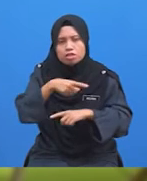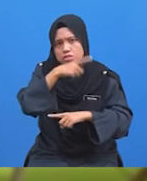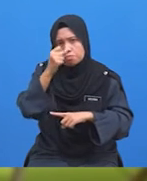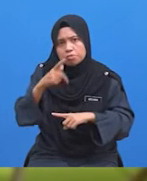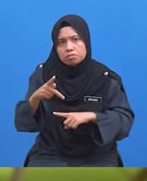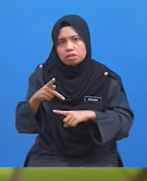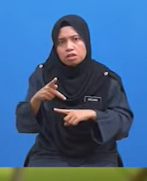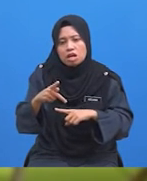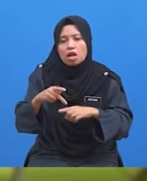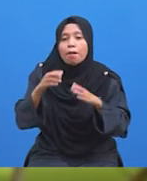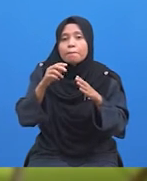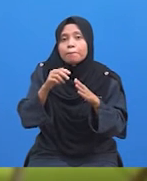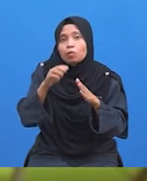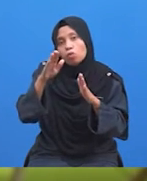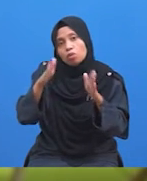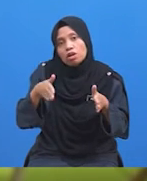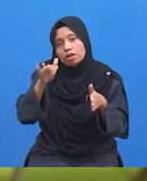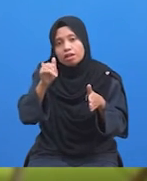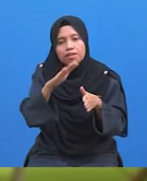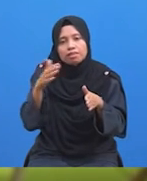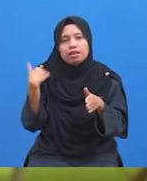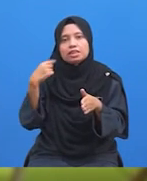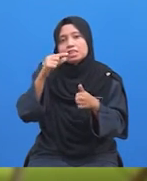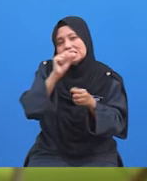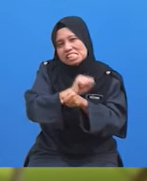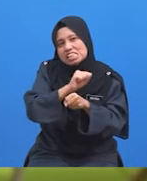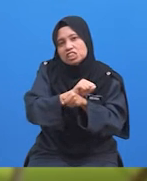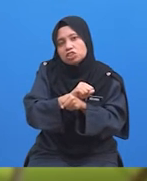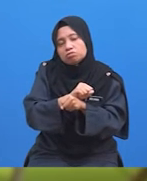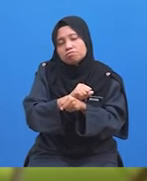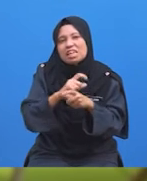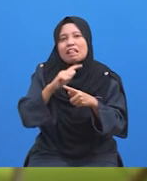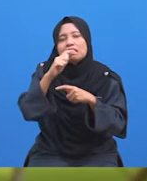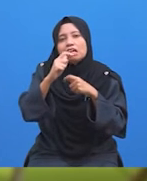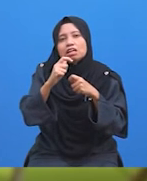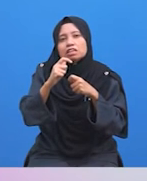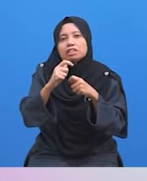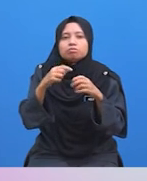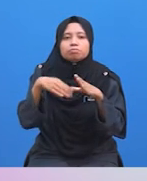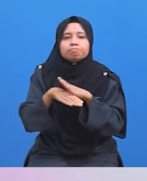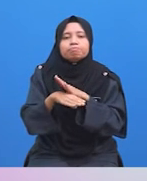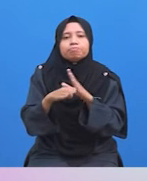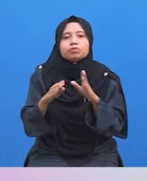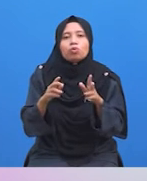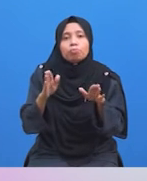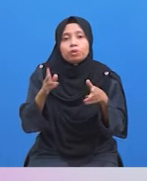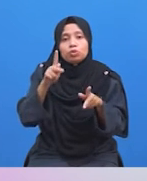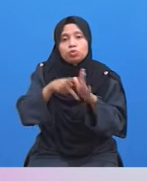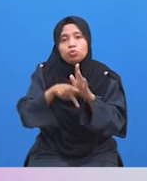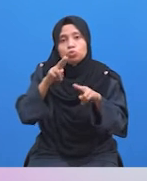kadar pengangguran meningkat dalam kalangan migran kedua